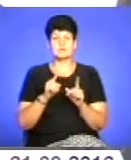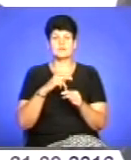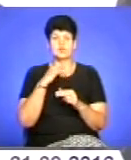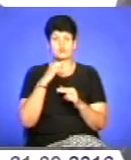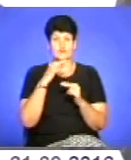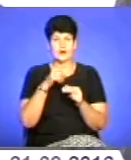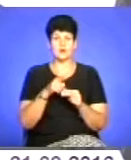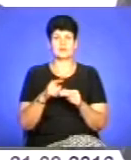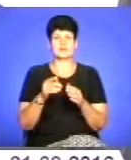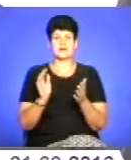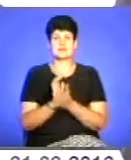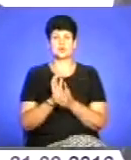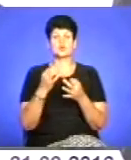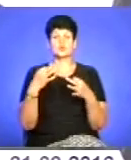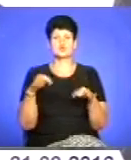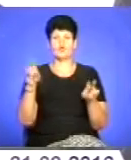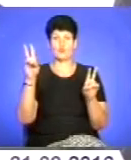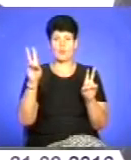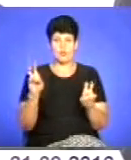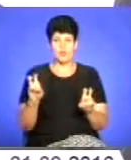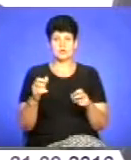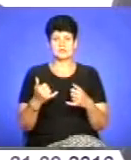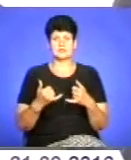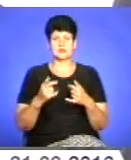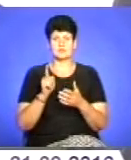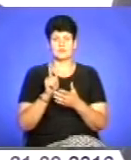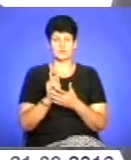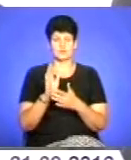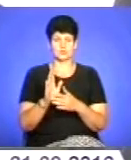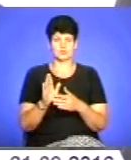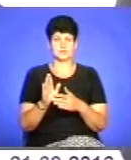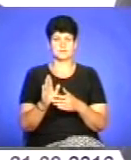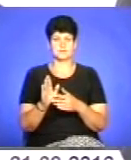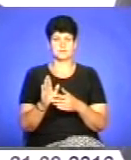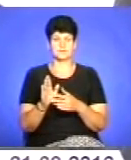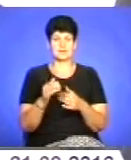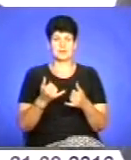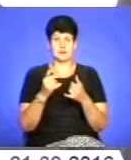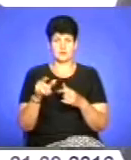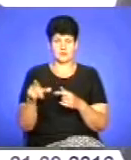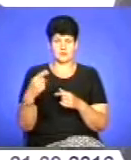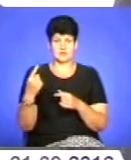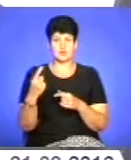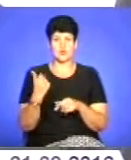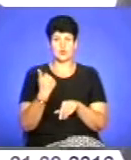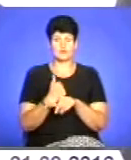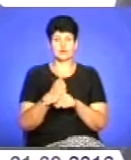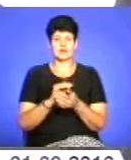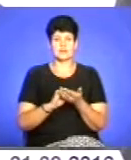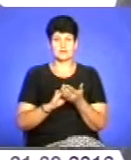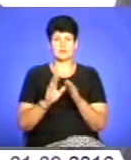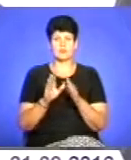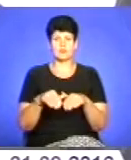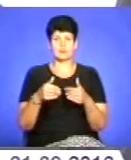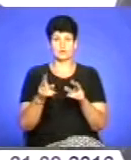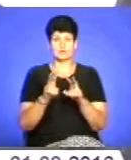повинна стати неупередженим джерелом інформації для мешканців нашого краю. Тепер найцікавіше. На головного редактора газети пропонуємо